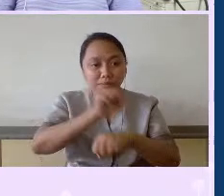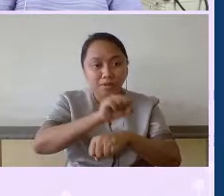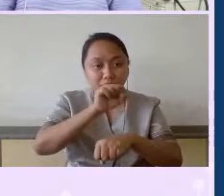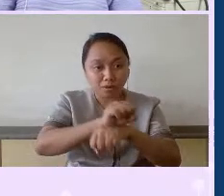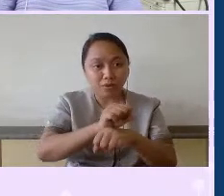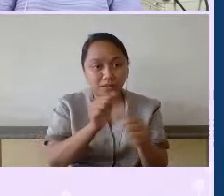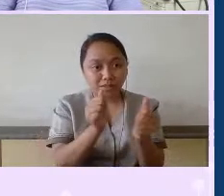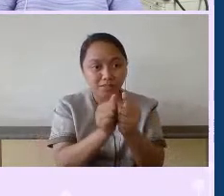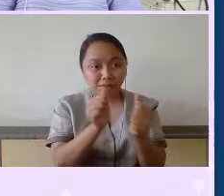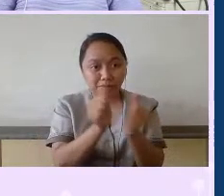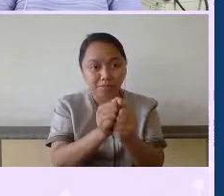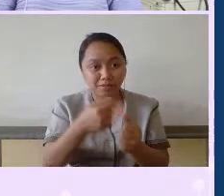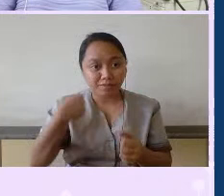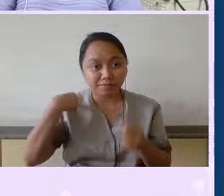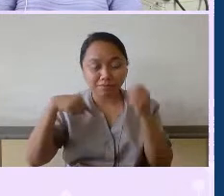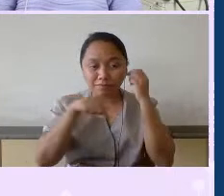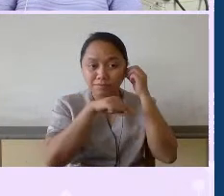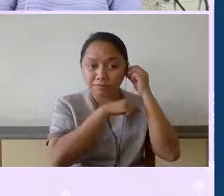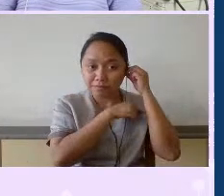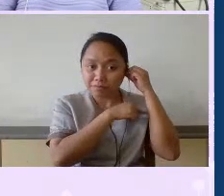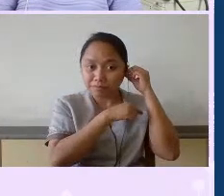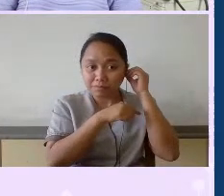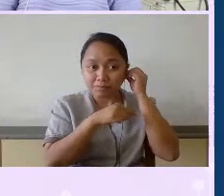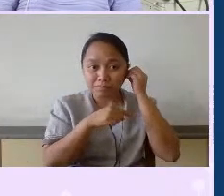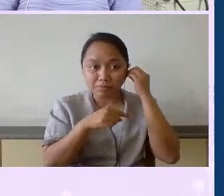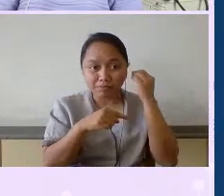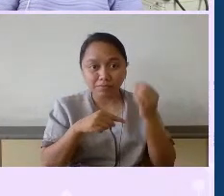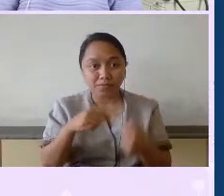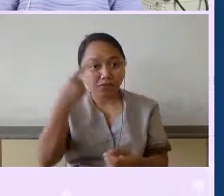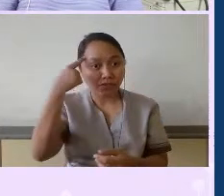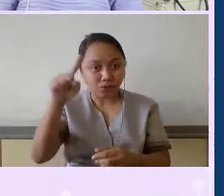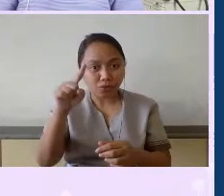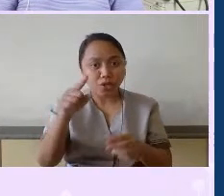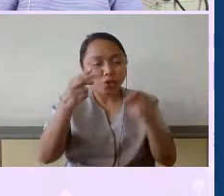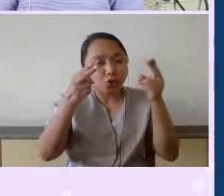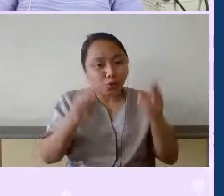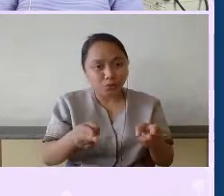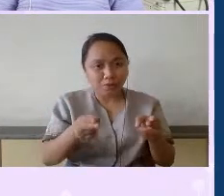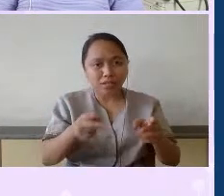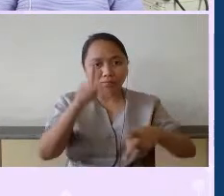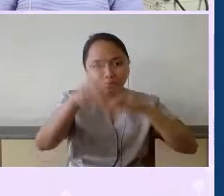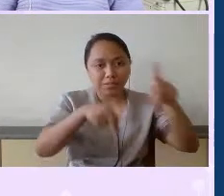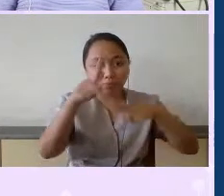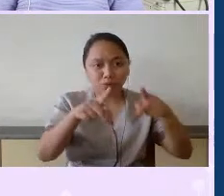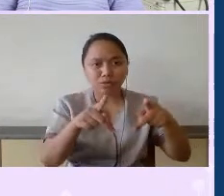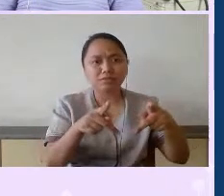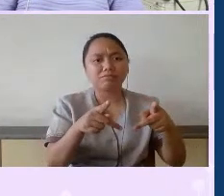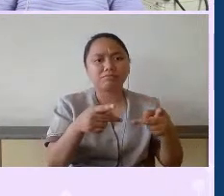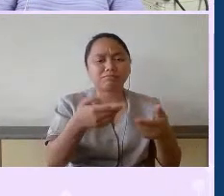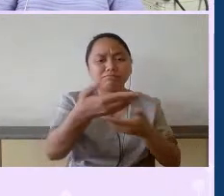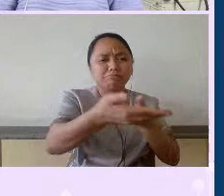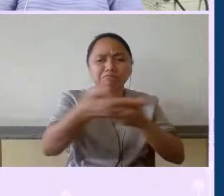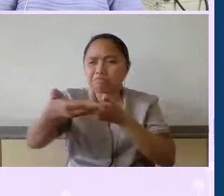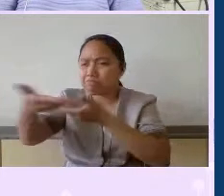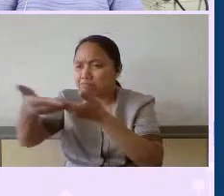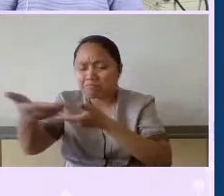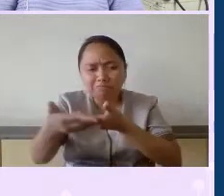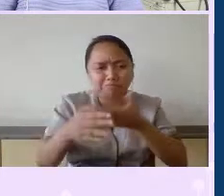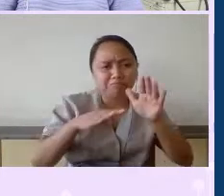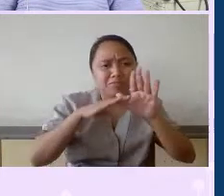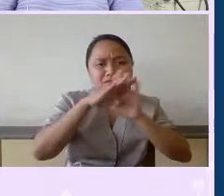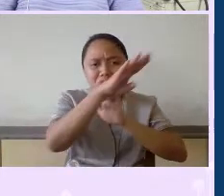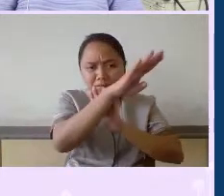sa investment natin for our future economic development. Kasama sa career development support system ay